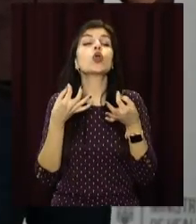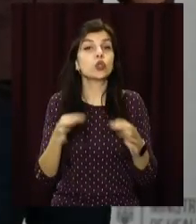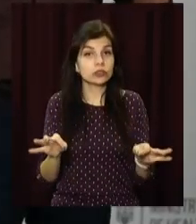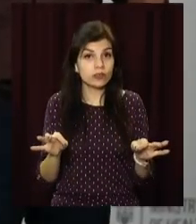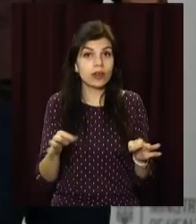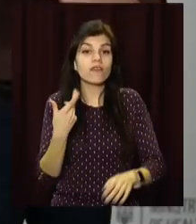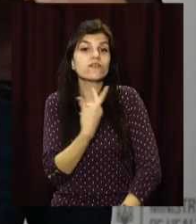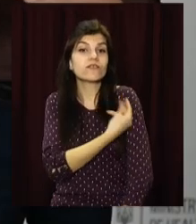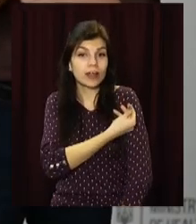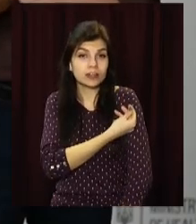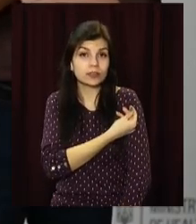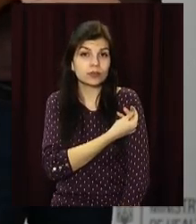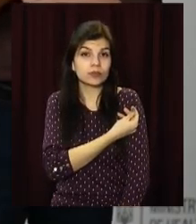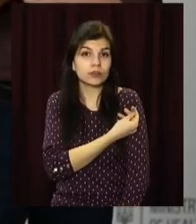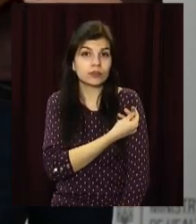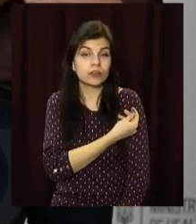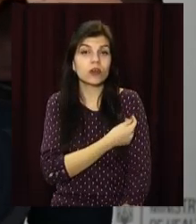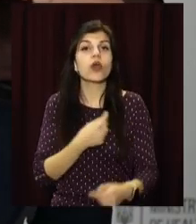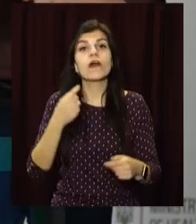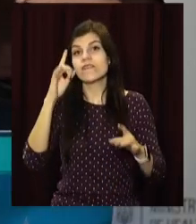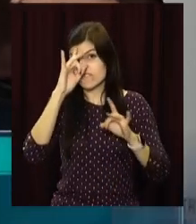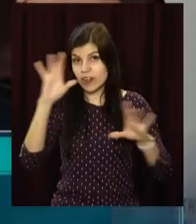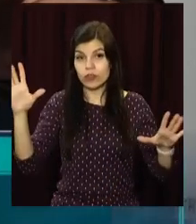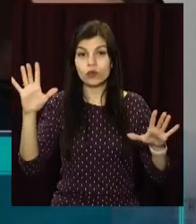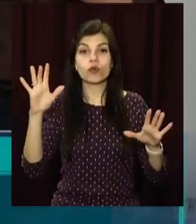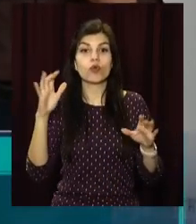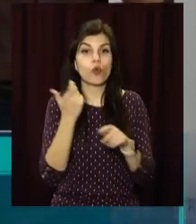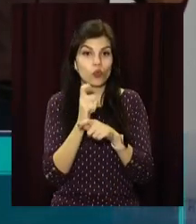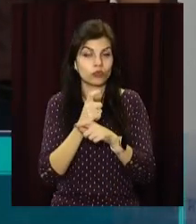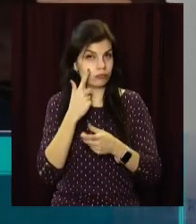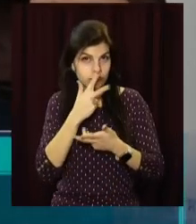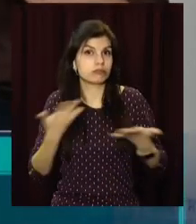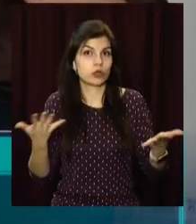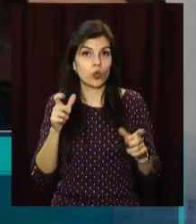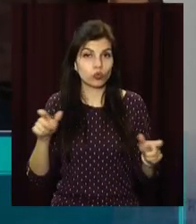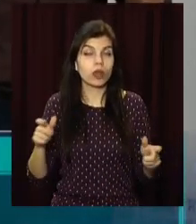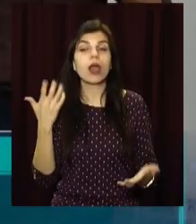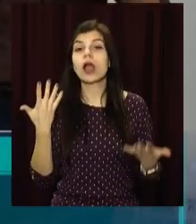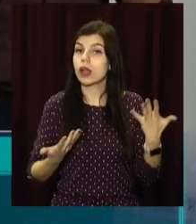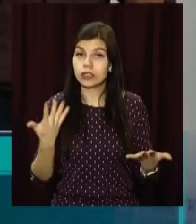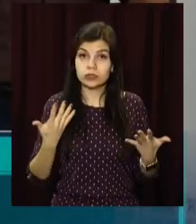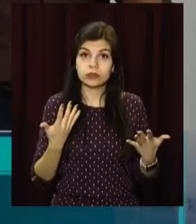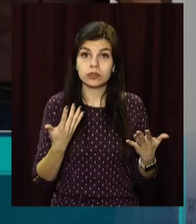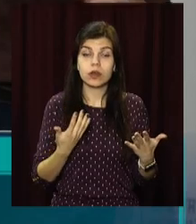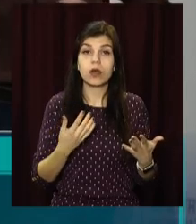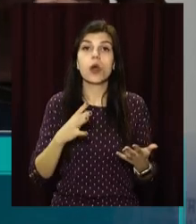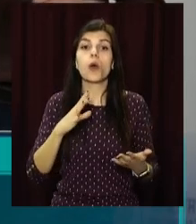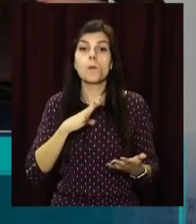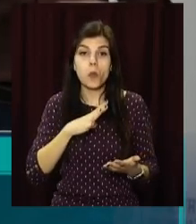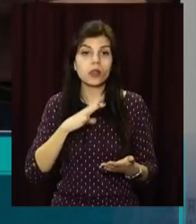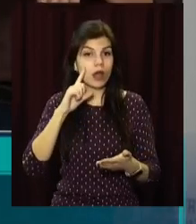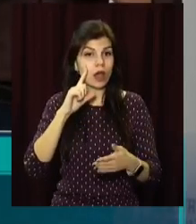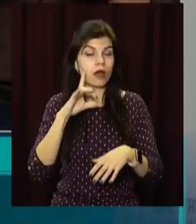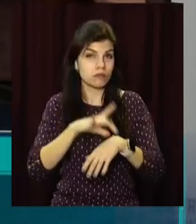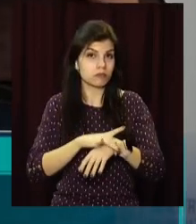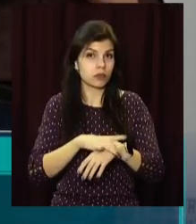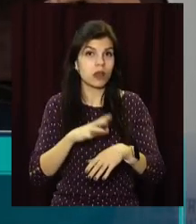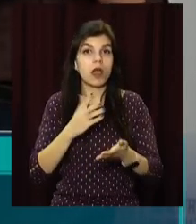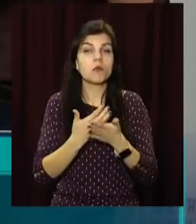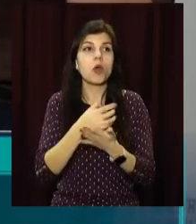Дозволяється вакцинувати відомих публічних осіб у разі, якщо була зафіксована відмова